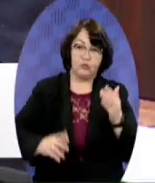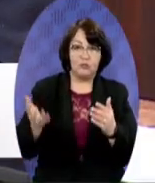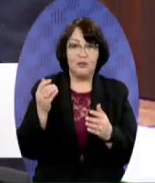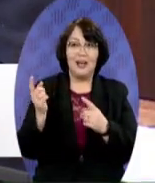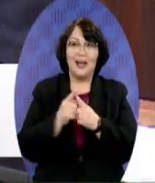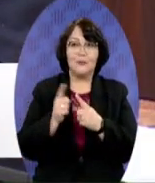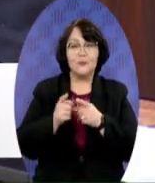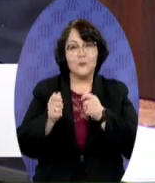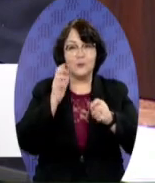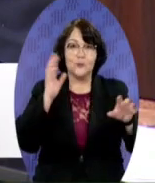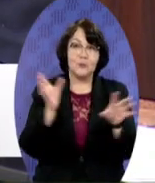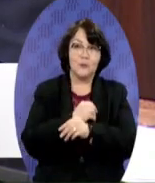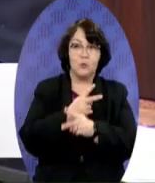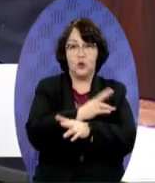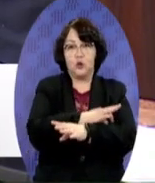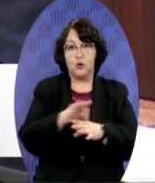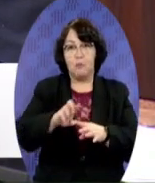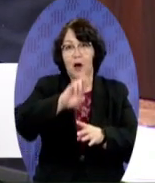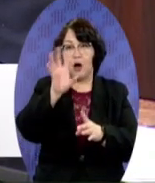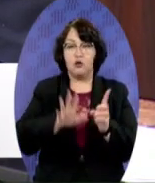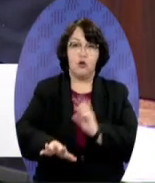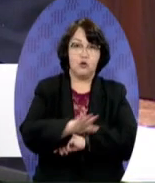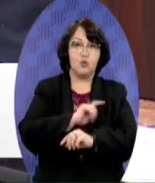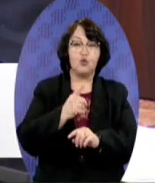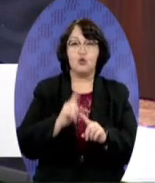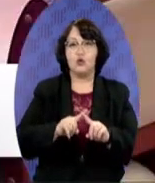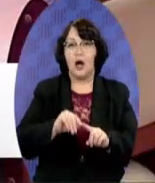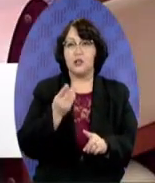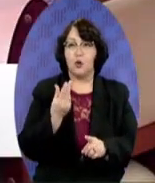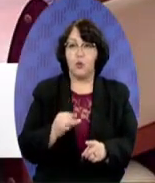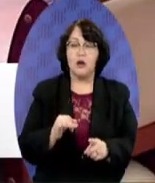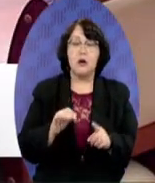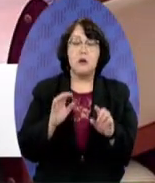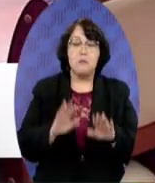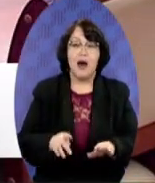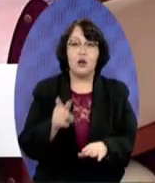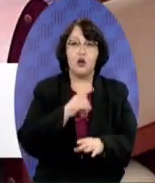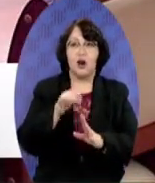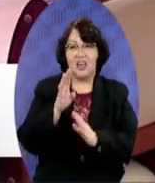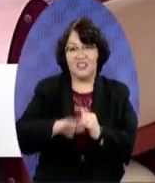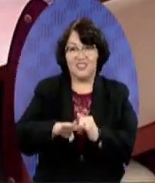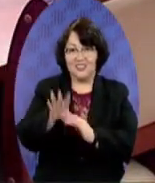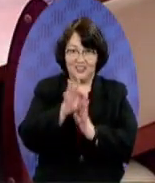тухай хуулийн төслийг байгаль орчин хүнс хөдөө аж ахуйн байнгын хороо эцсийн хэлэлцүүлэгт бэлтгэнэ.